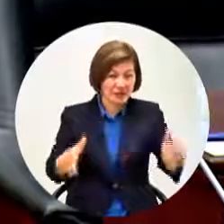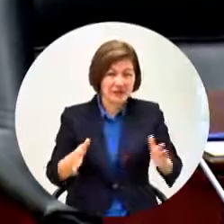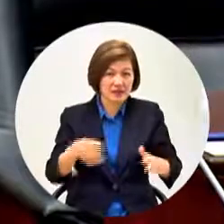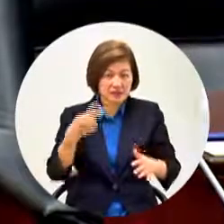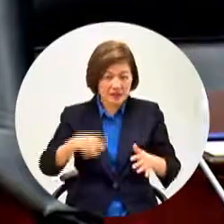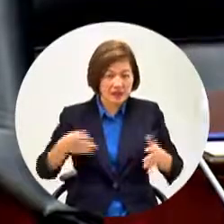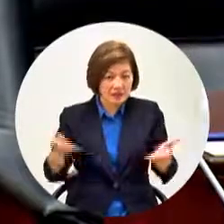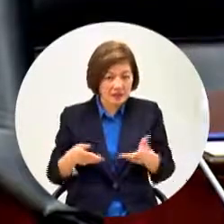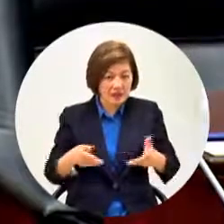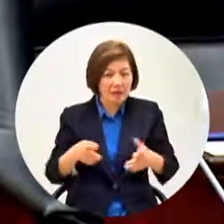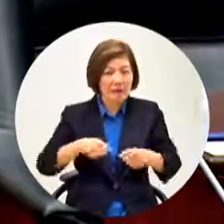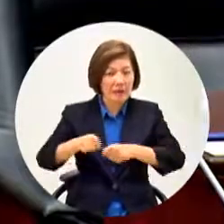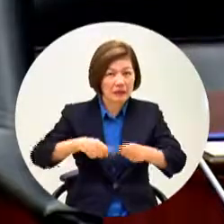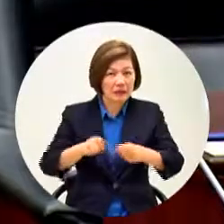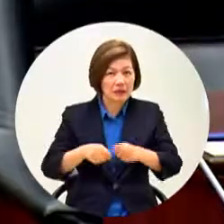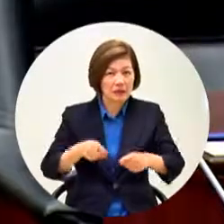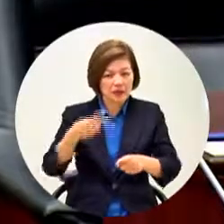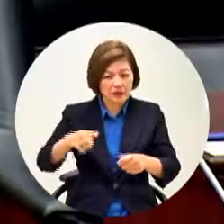做伙处理啦。